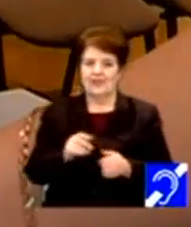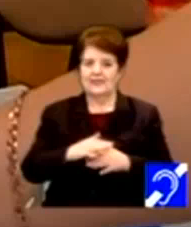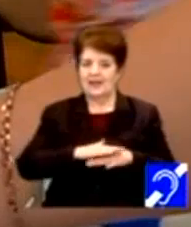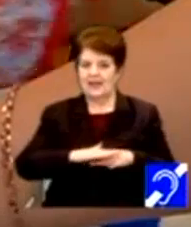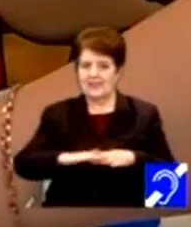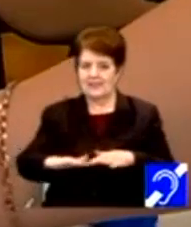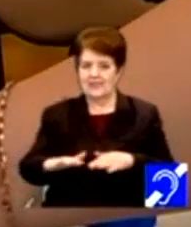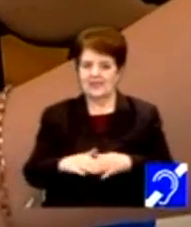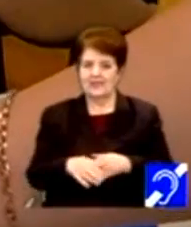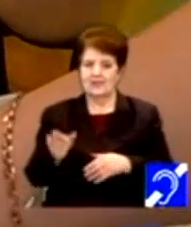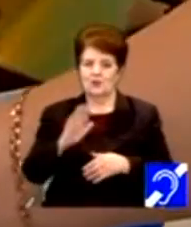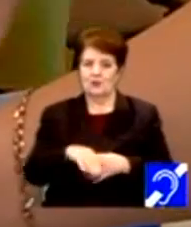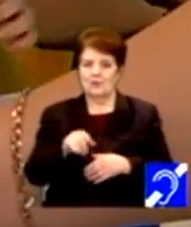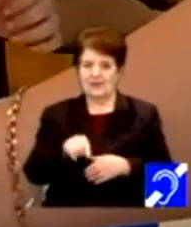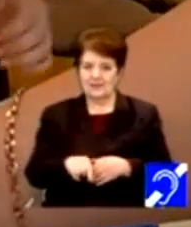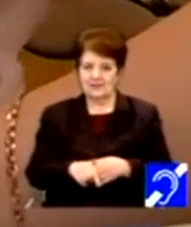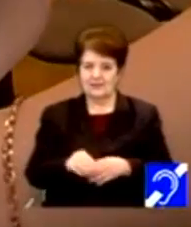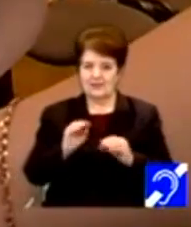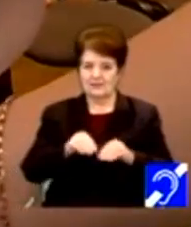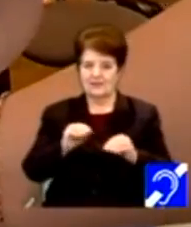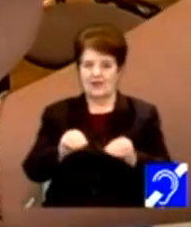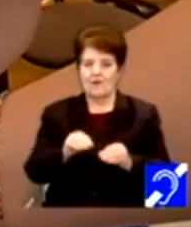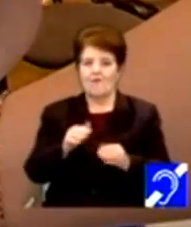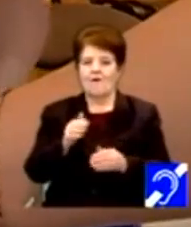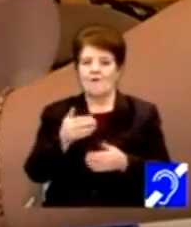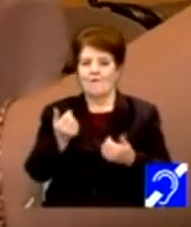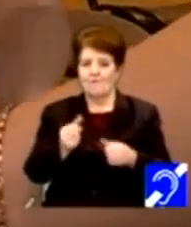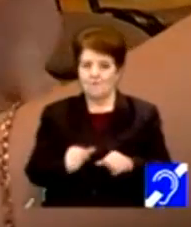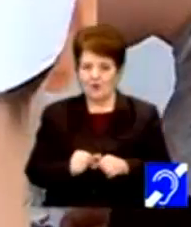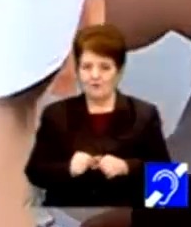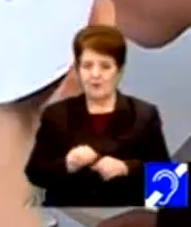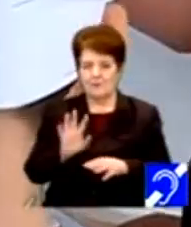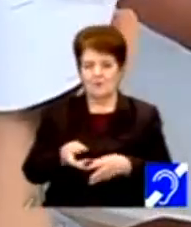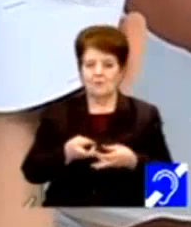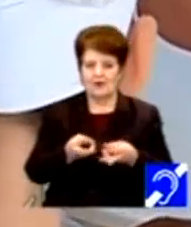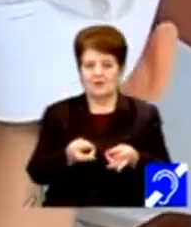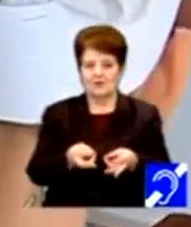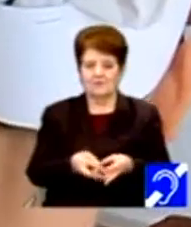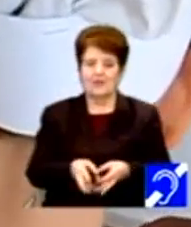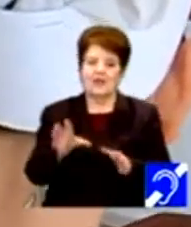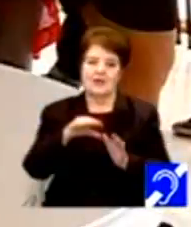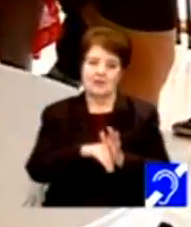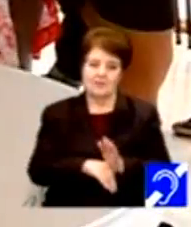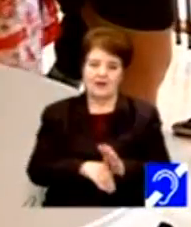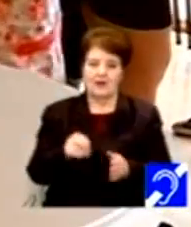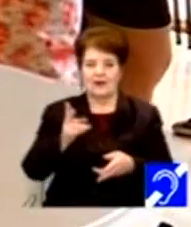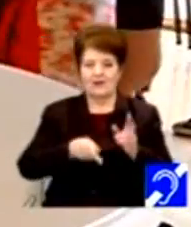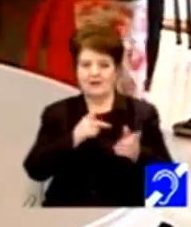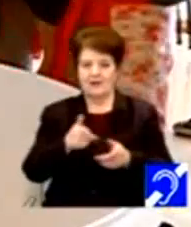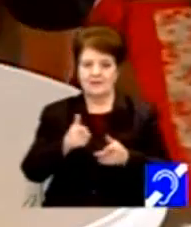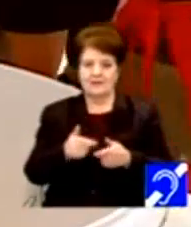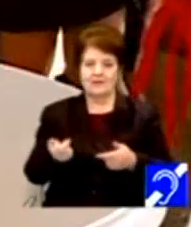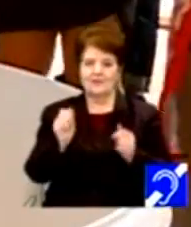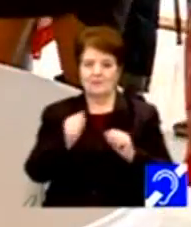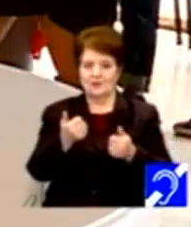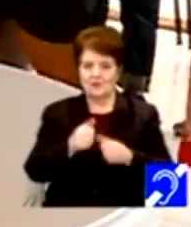întindem, după asta punem forma și îl tăiem și punem la copt. Cu puțină implicare și dăruire, gătitul se poate transforma